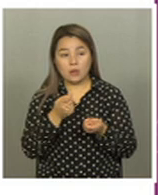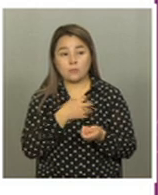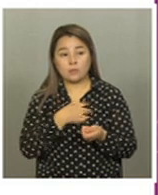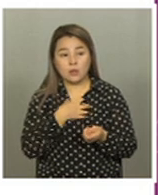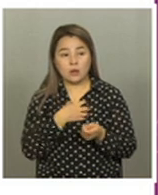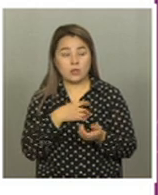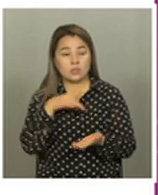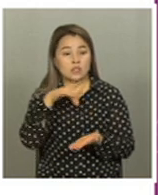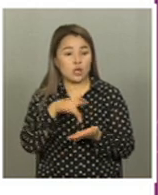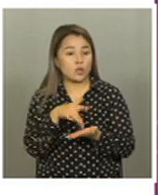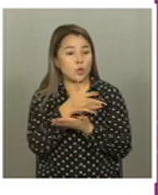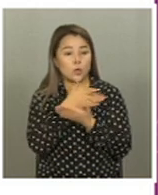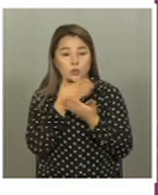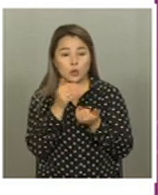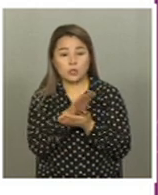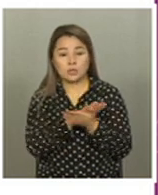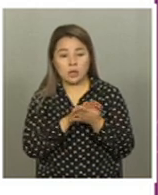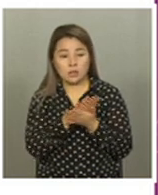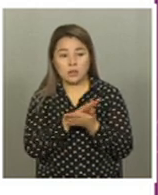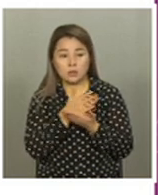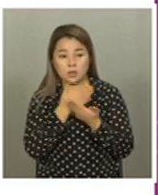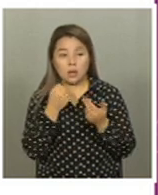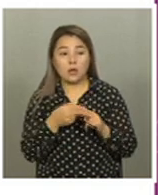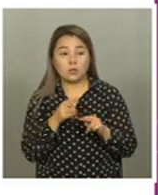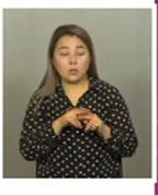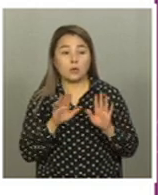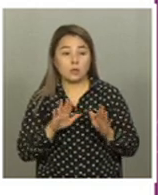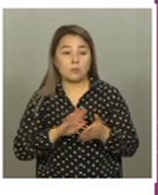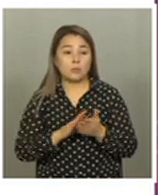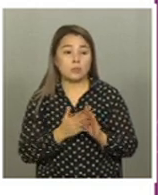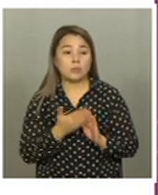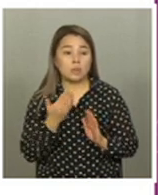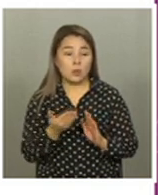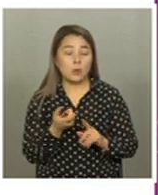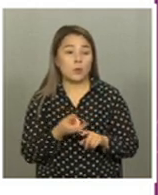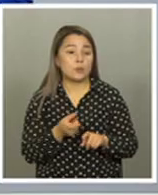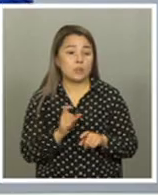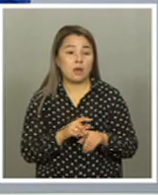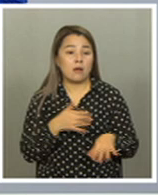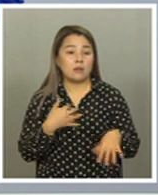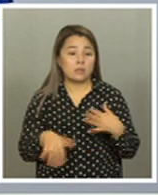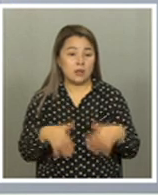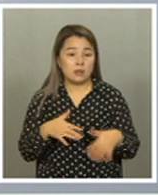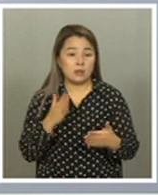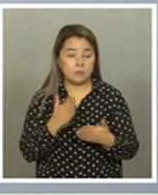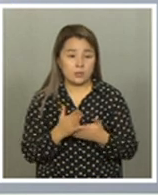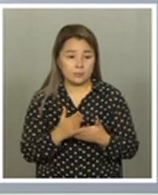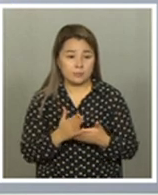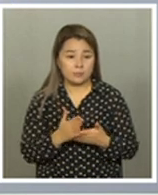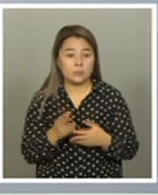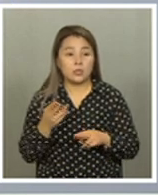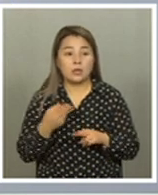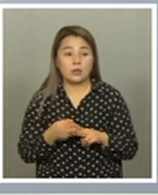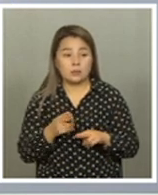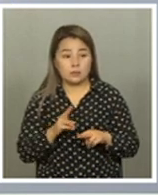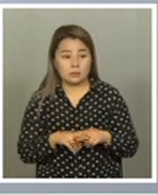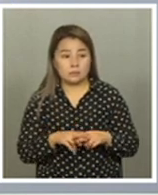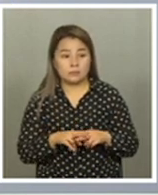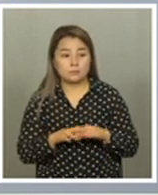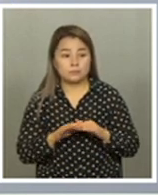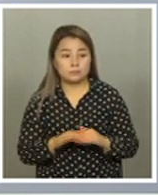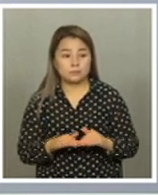оларда негізгі тамырлар болмайды, болған жағдайда да өте әлсіз болады. Балалар,